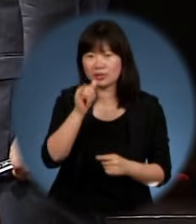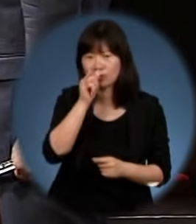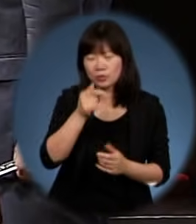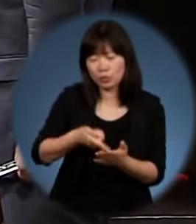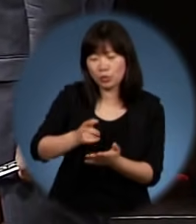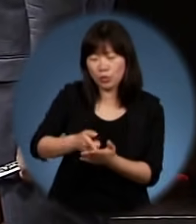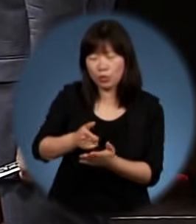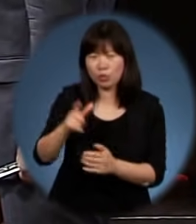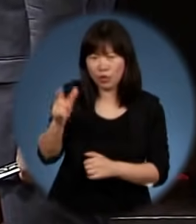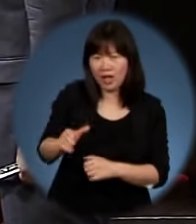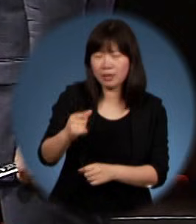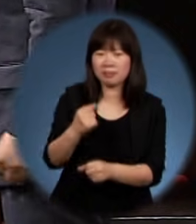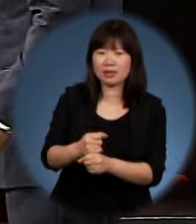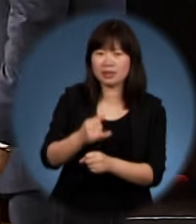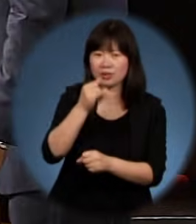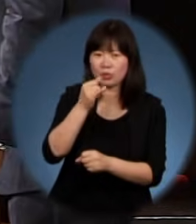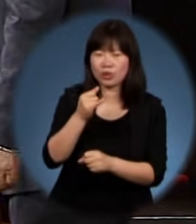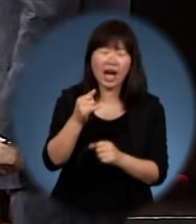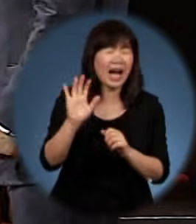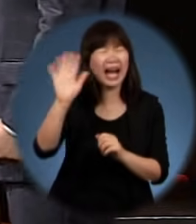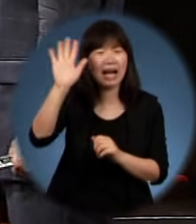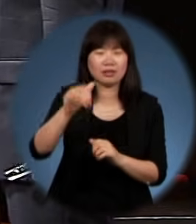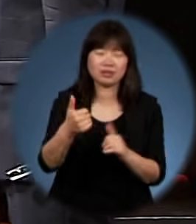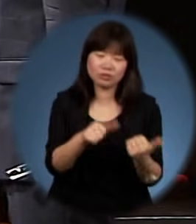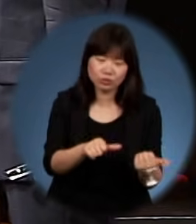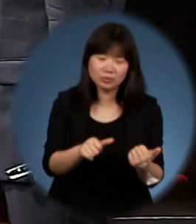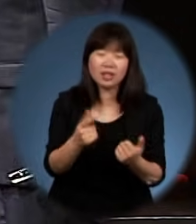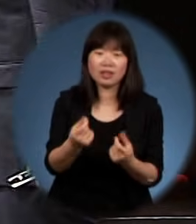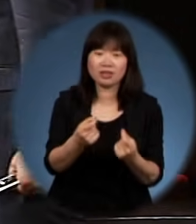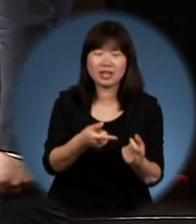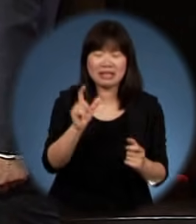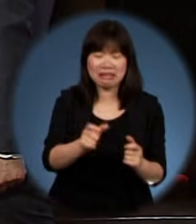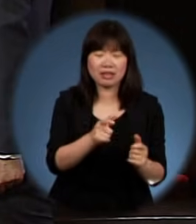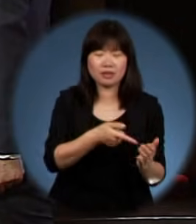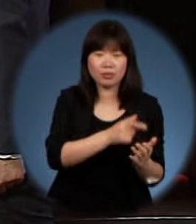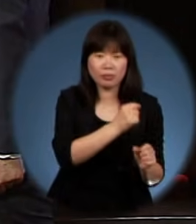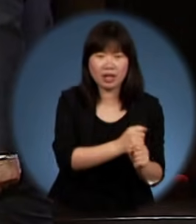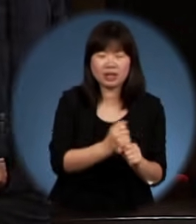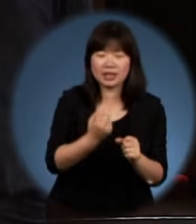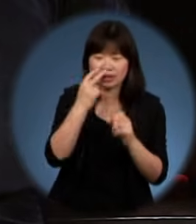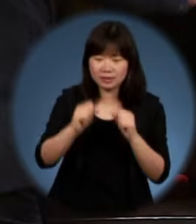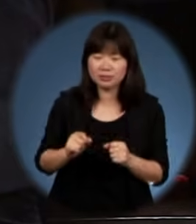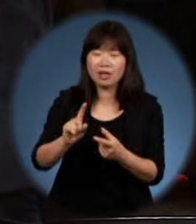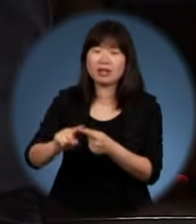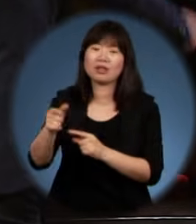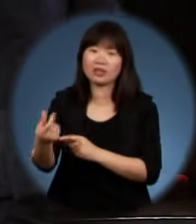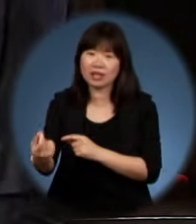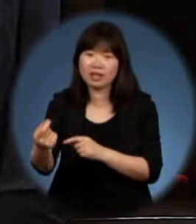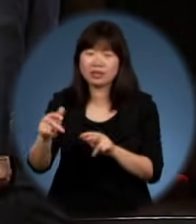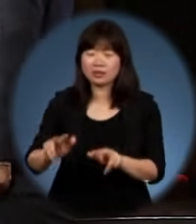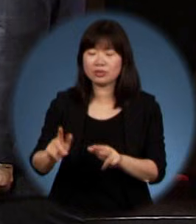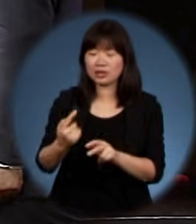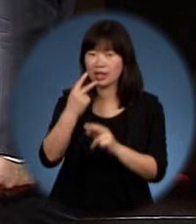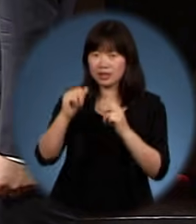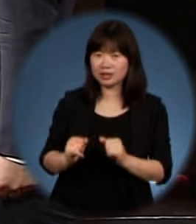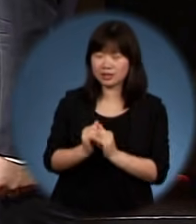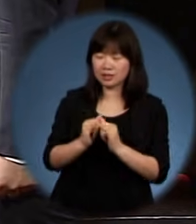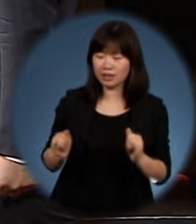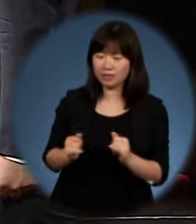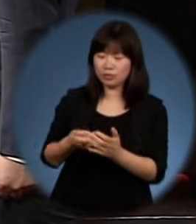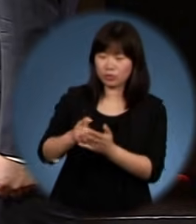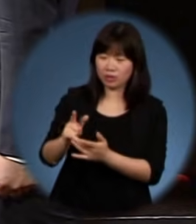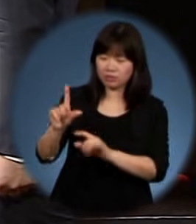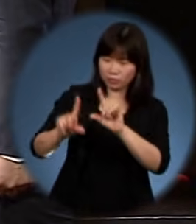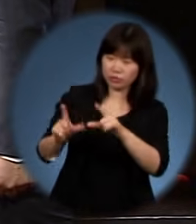바닥에 아 죽음의 죄송합니다 죽음이 느꼈어요 살아 있으면 이렇게 합니다 이게 좀 살아 있는 거예요 살아있는 사람 좋아 이렇게